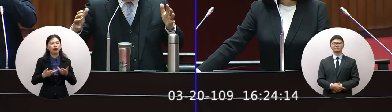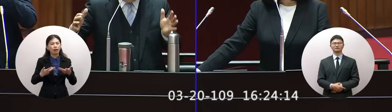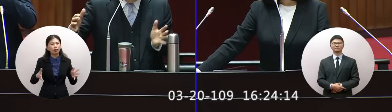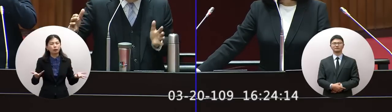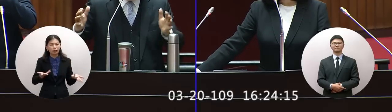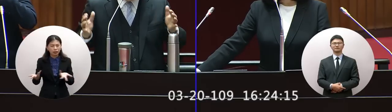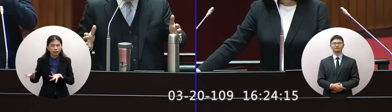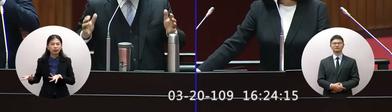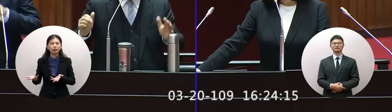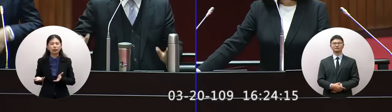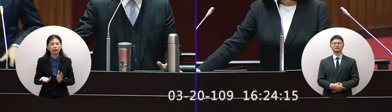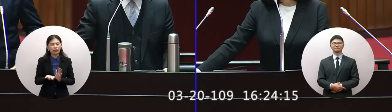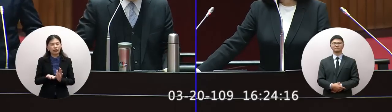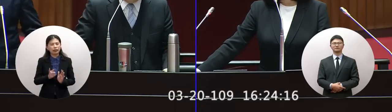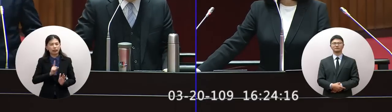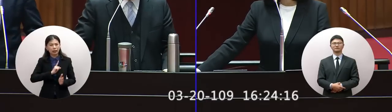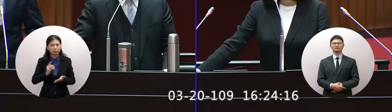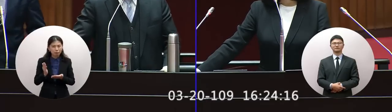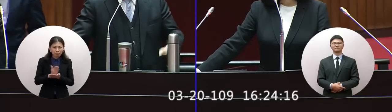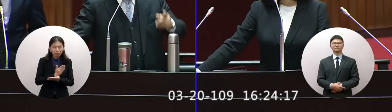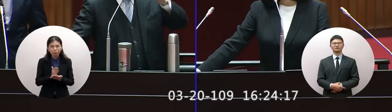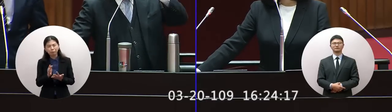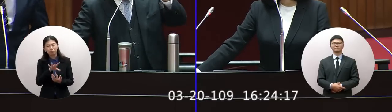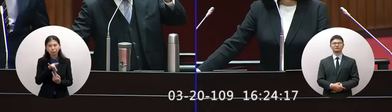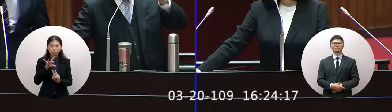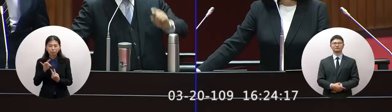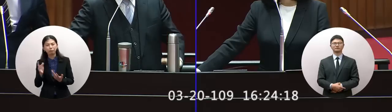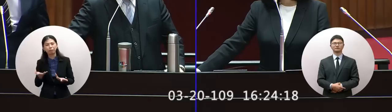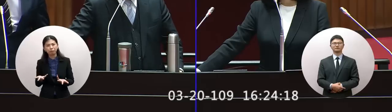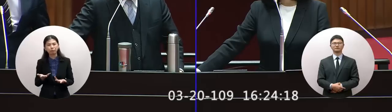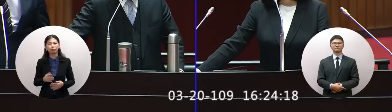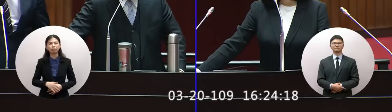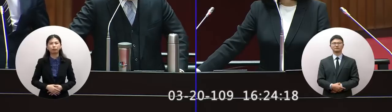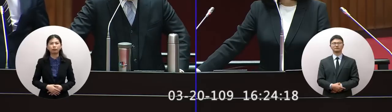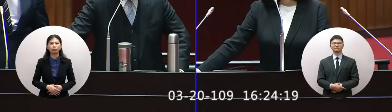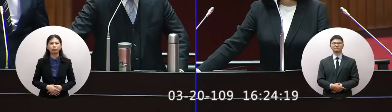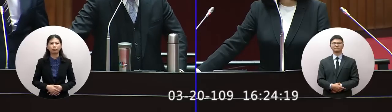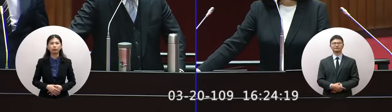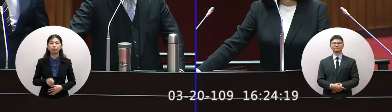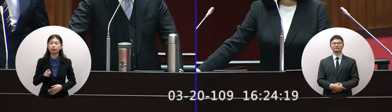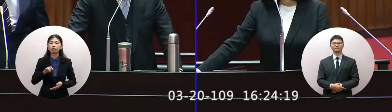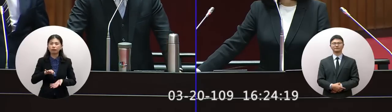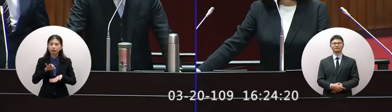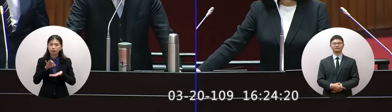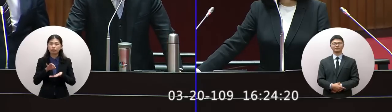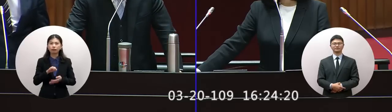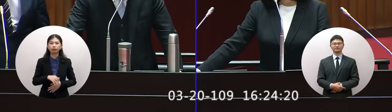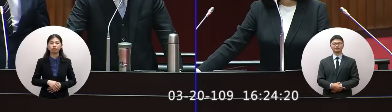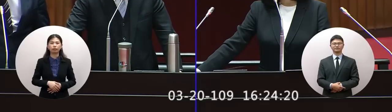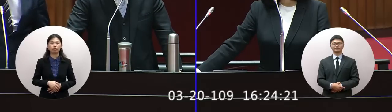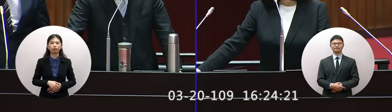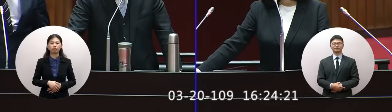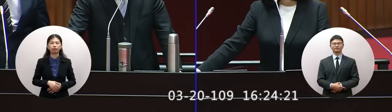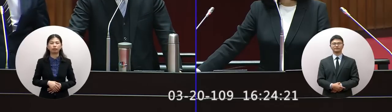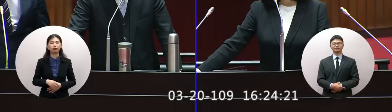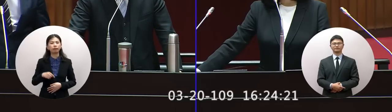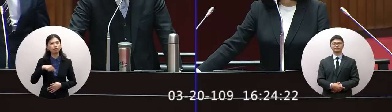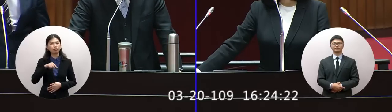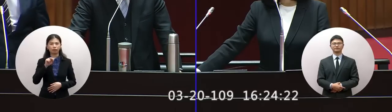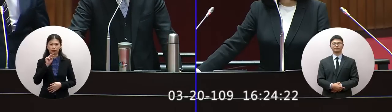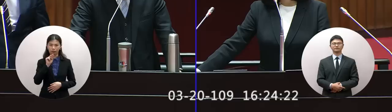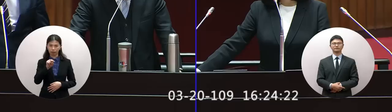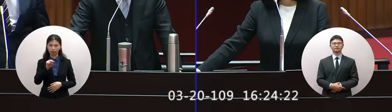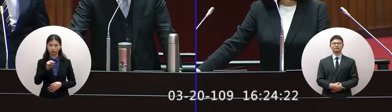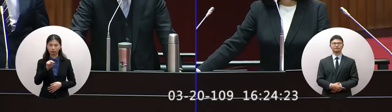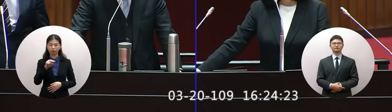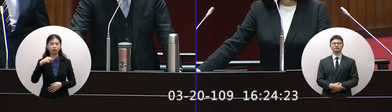们要做很多的选择跟判断。讲的这一个，这因为我们看到